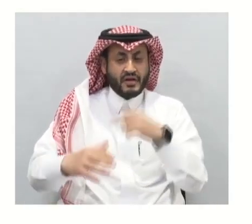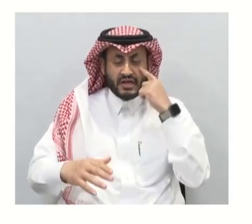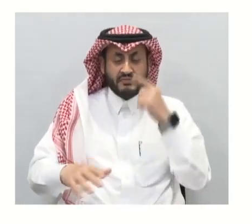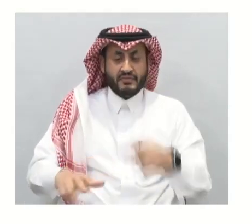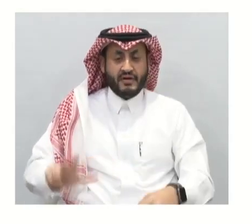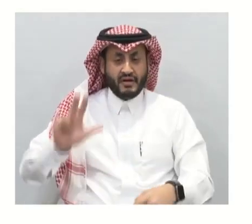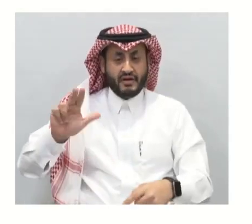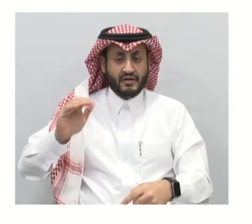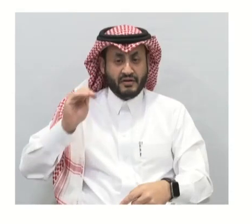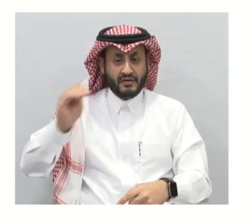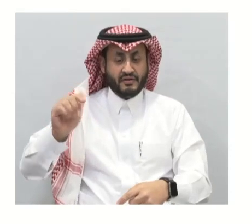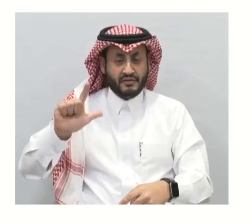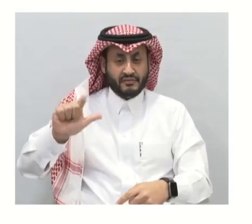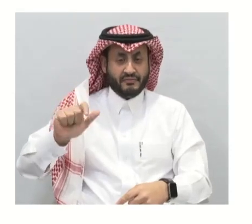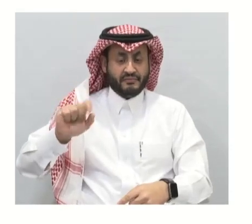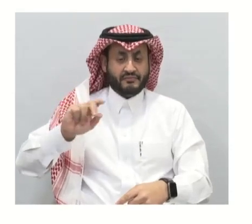العصبيه او العصفورات